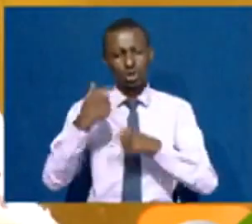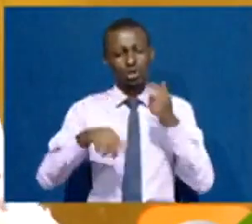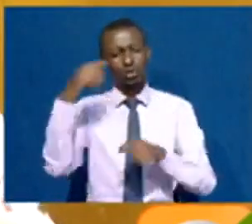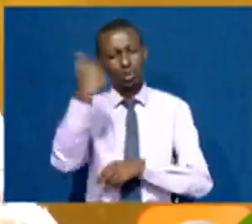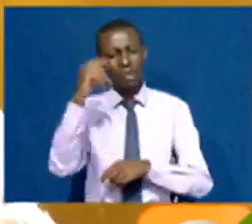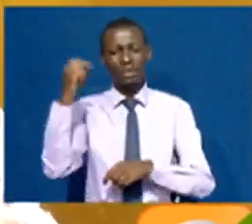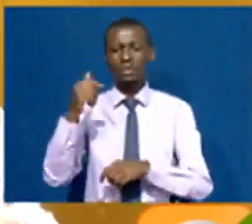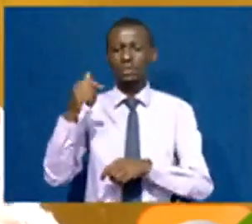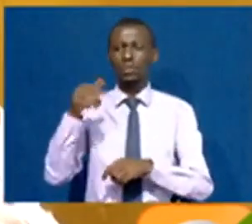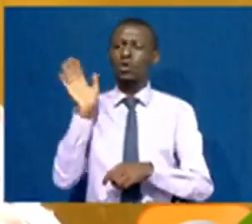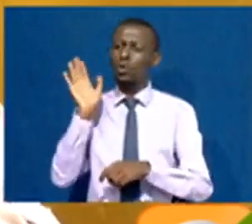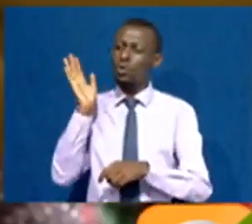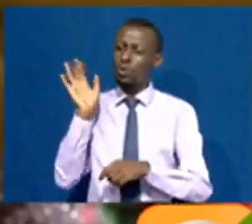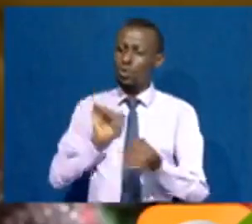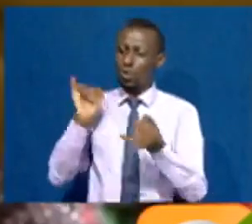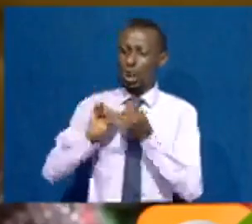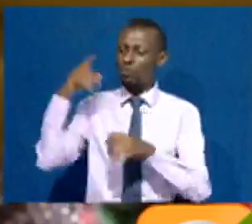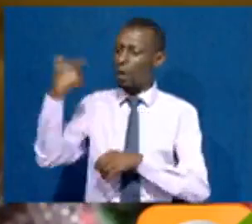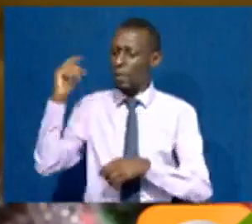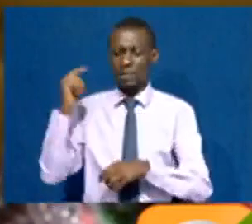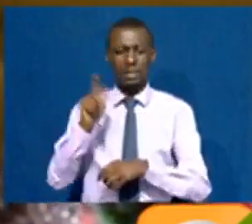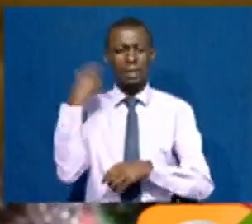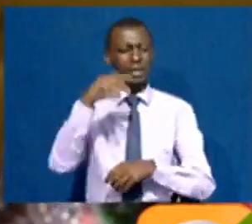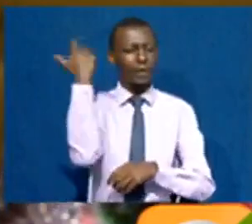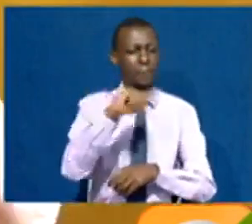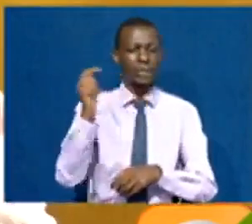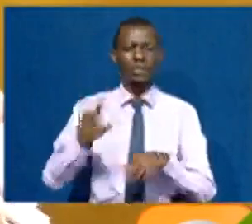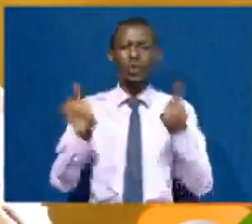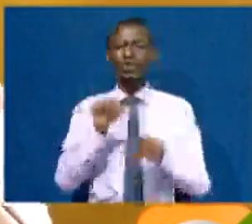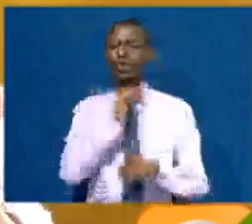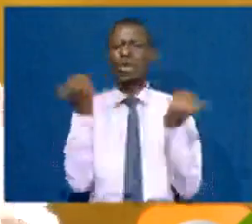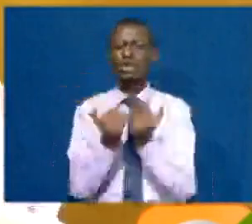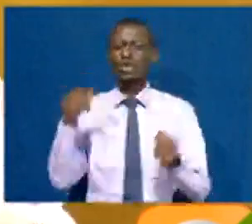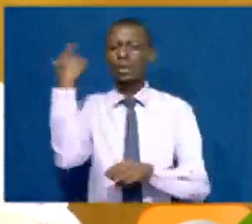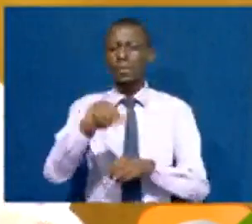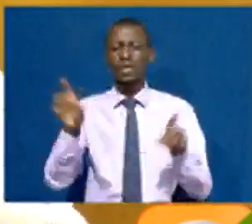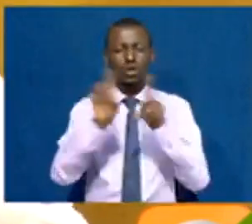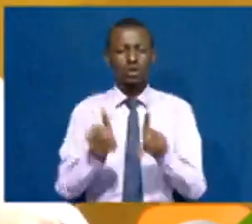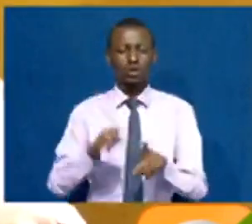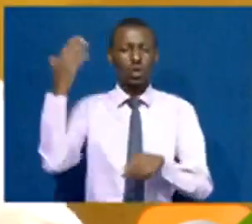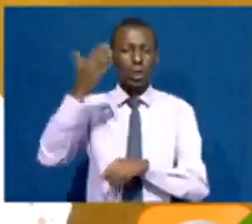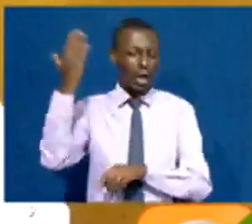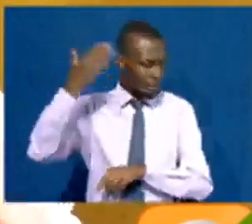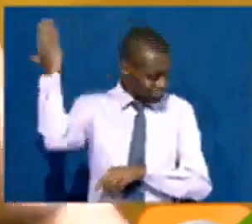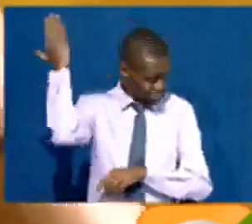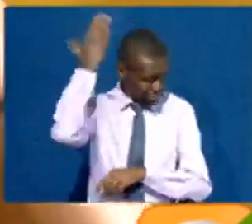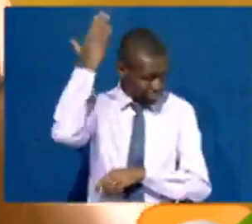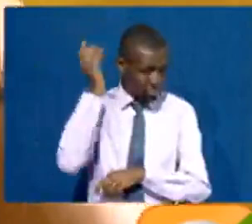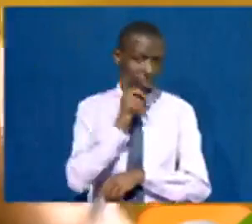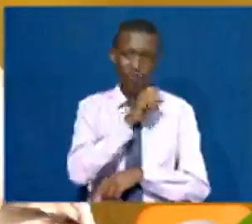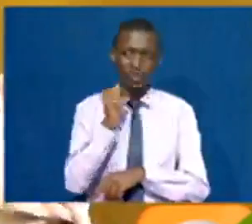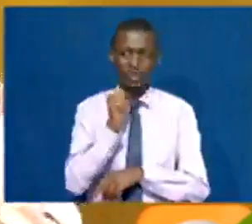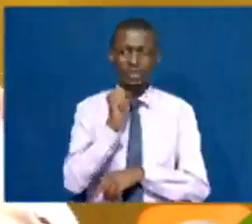wanampiga wakirudi kwangu wananipiga Nai mchukuu wakanipiga panga kwa kichwa nachuma kwa